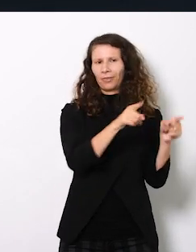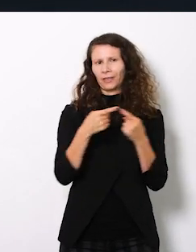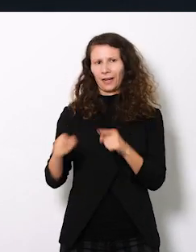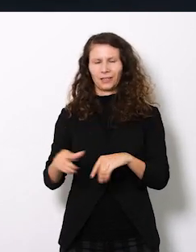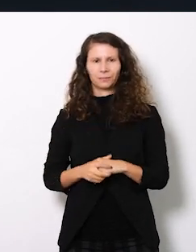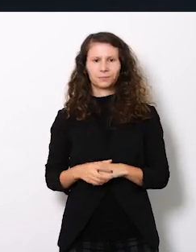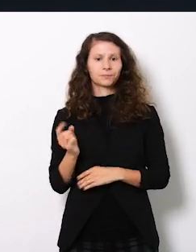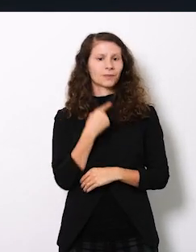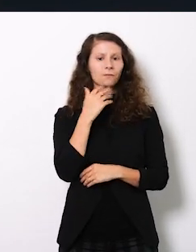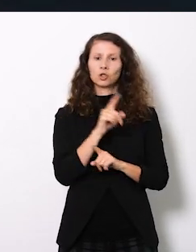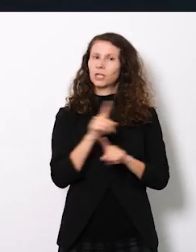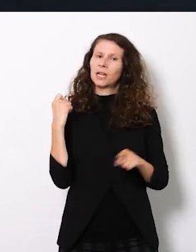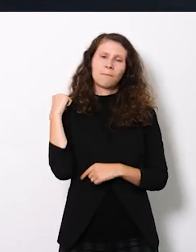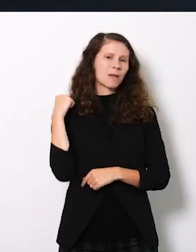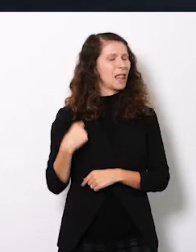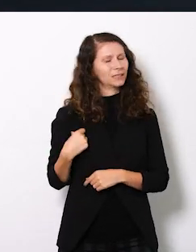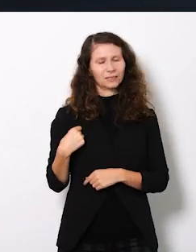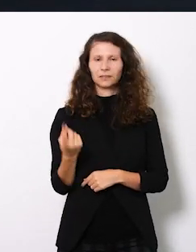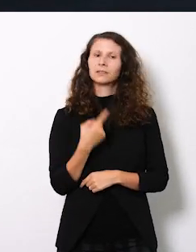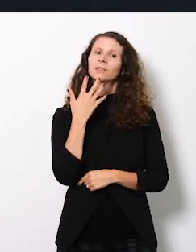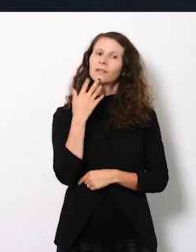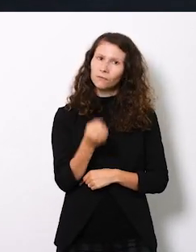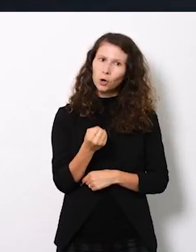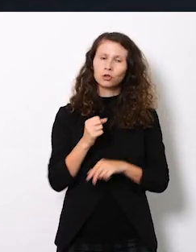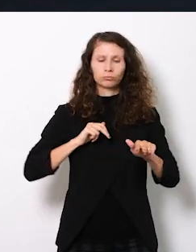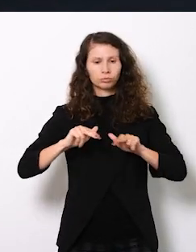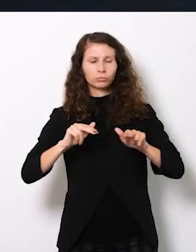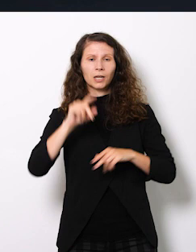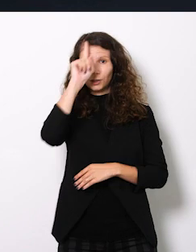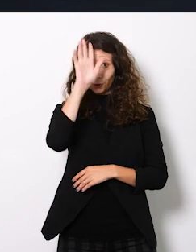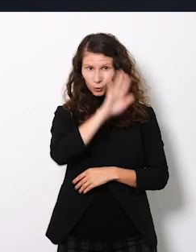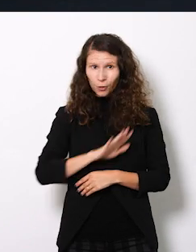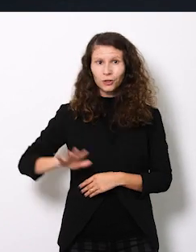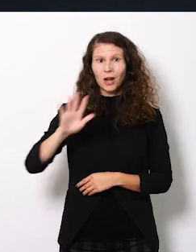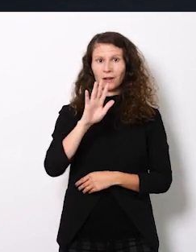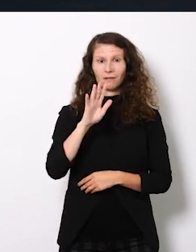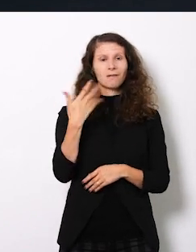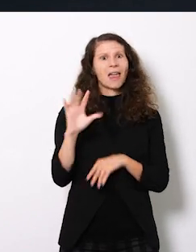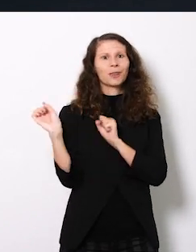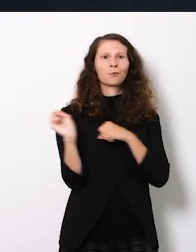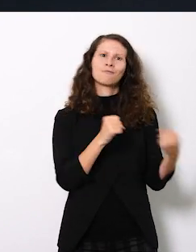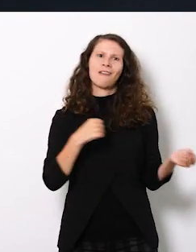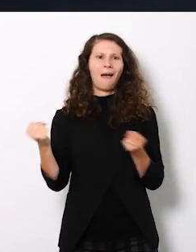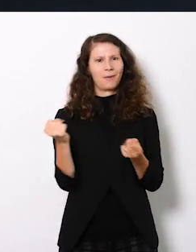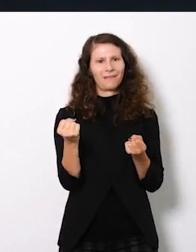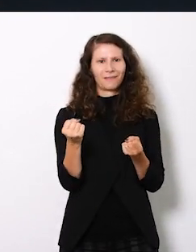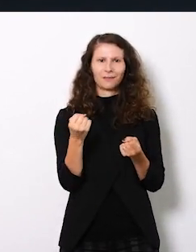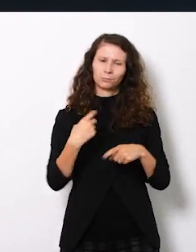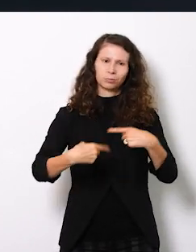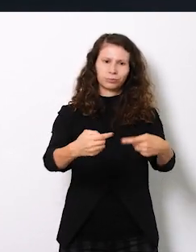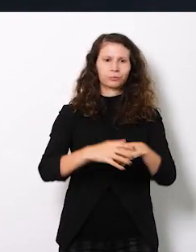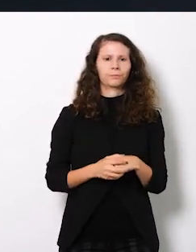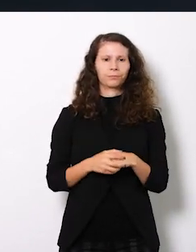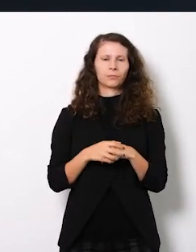wollen nicht belasten, sondern wir wollen dafür sorgen, dass es in Deutschland eben zu einer größeren Dynamik kommt. Und Vermögens-